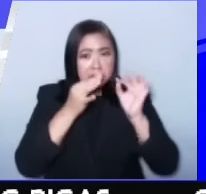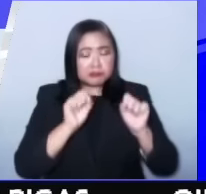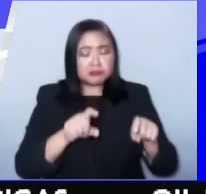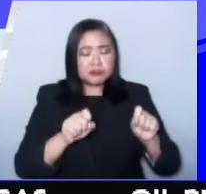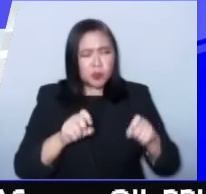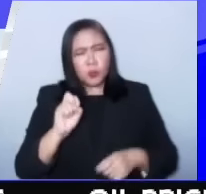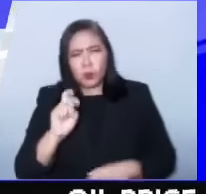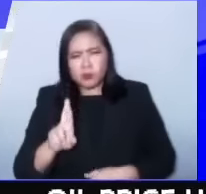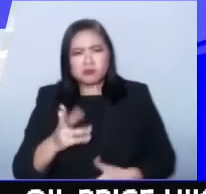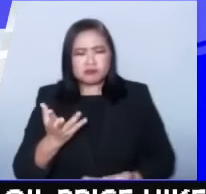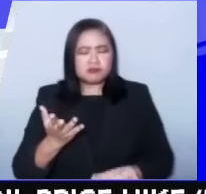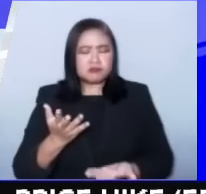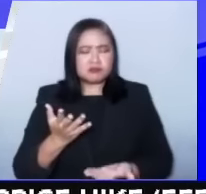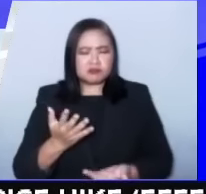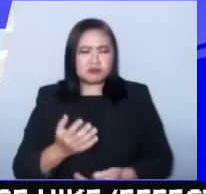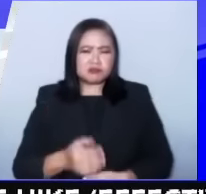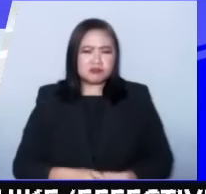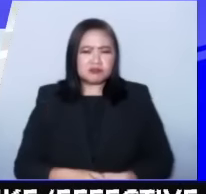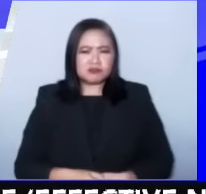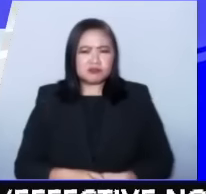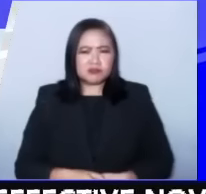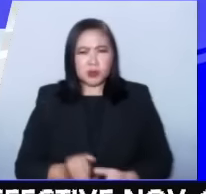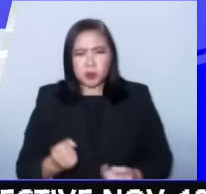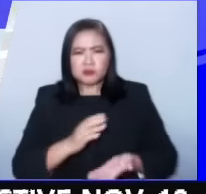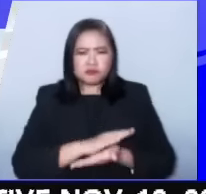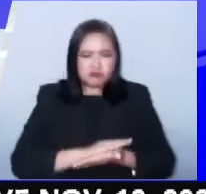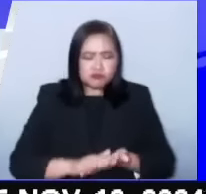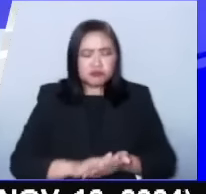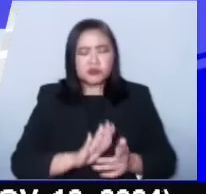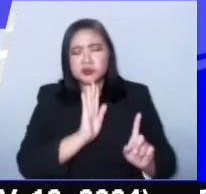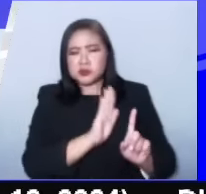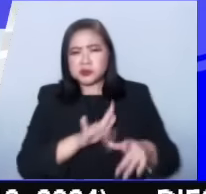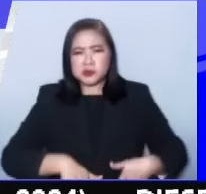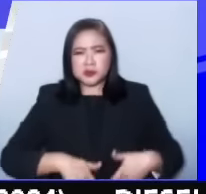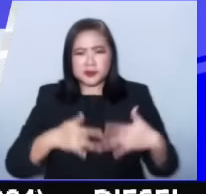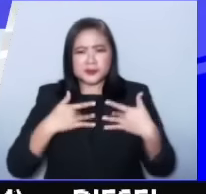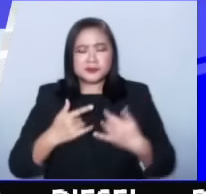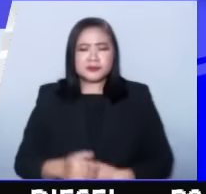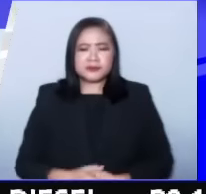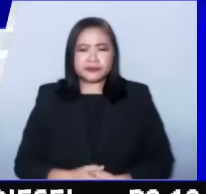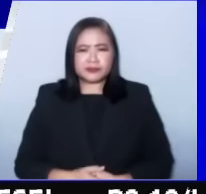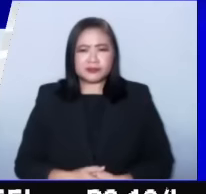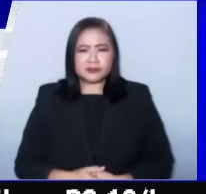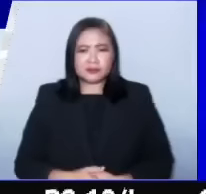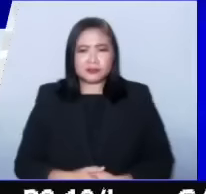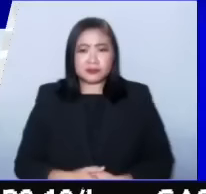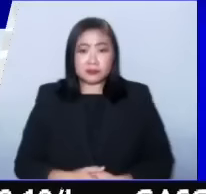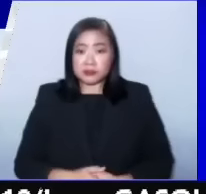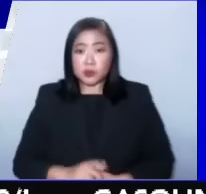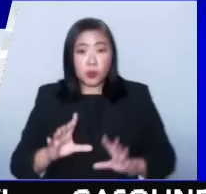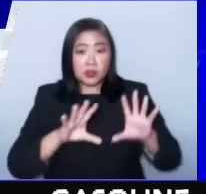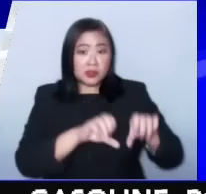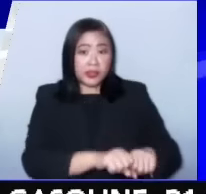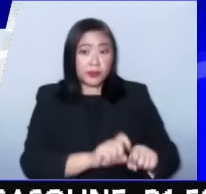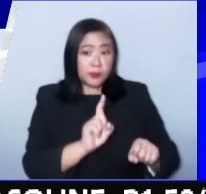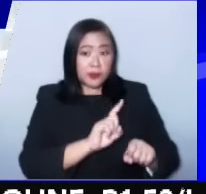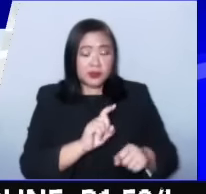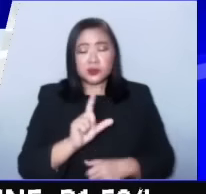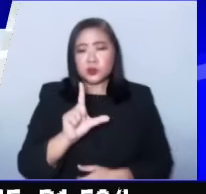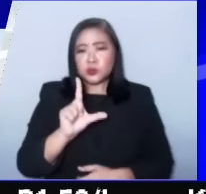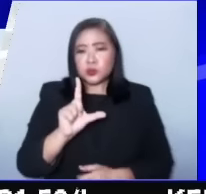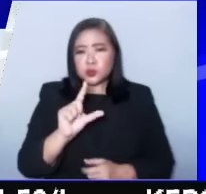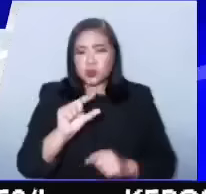or aayusin niya na yung kanyang buhay nasabat sa mga suspek ang 20w sase ng hinihinalang